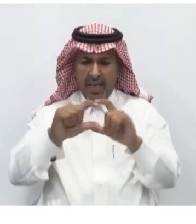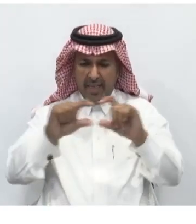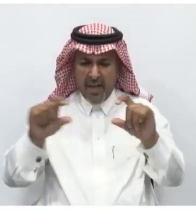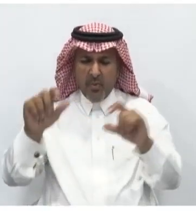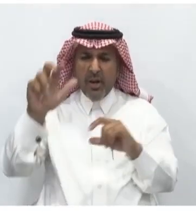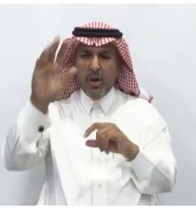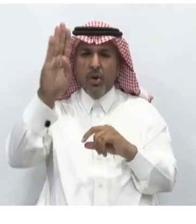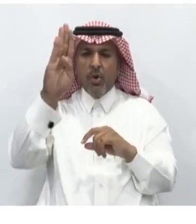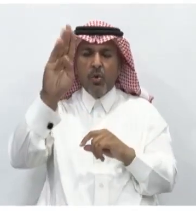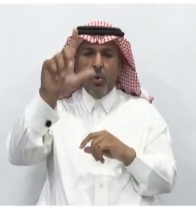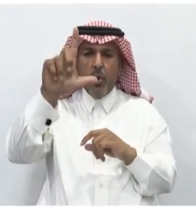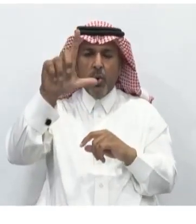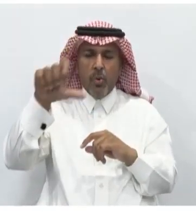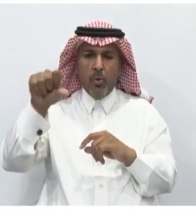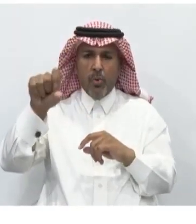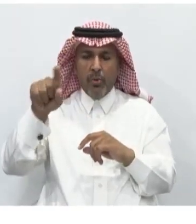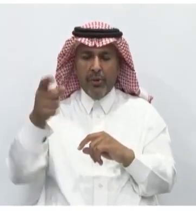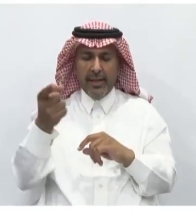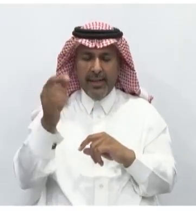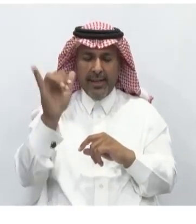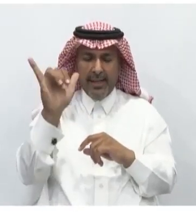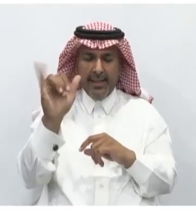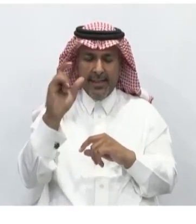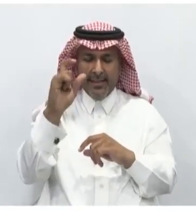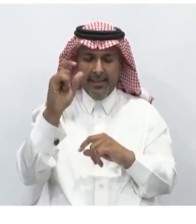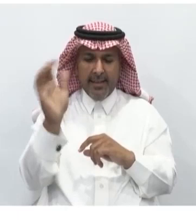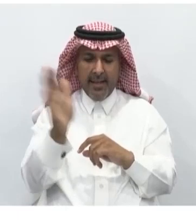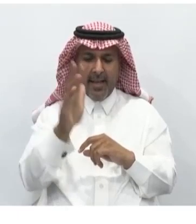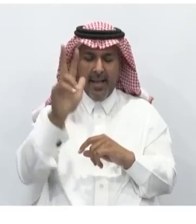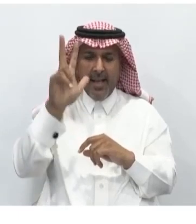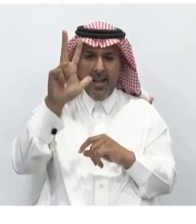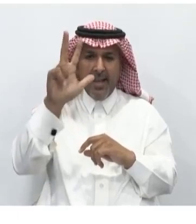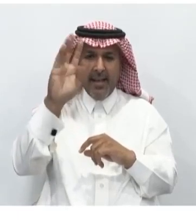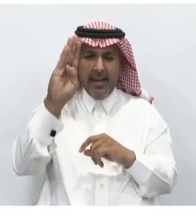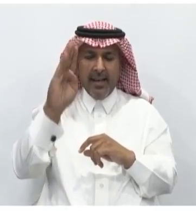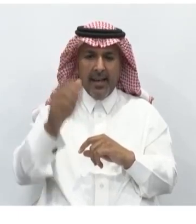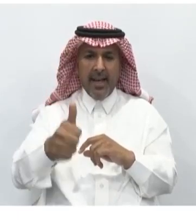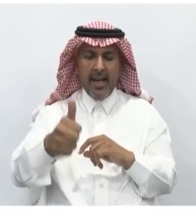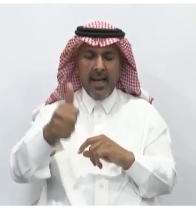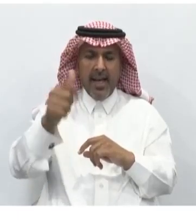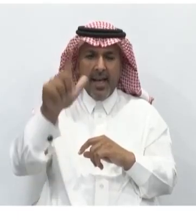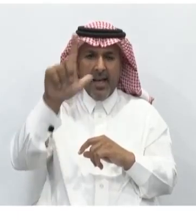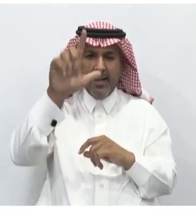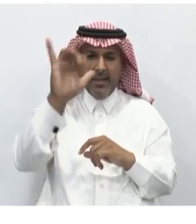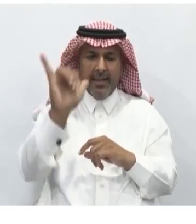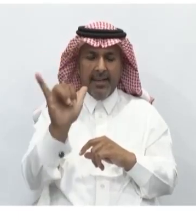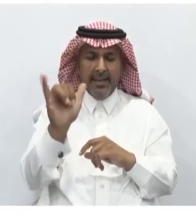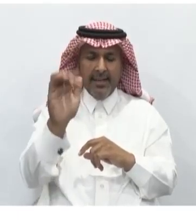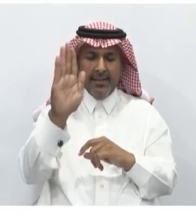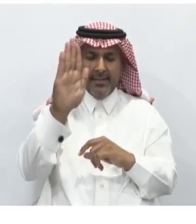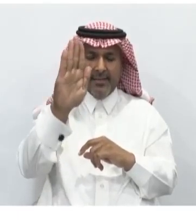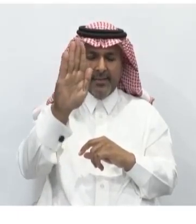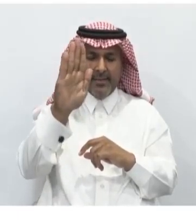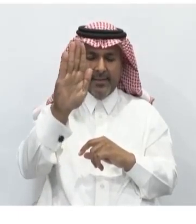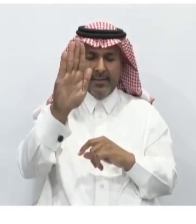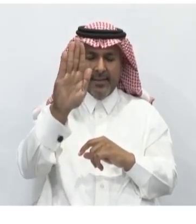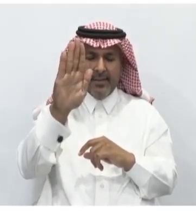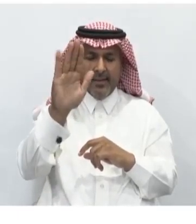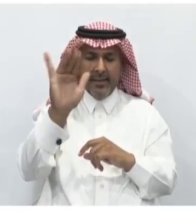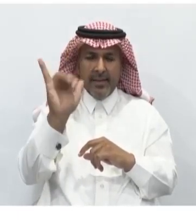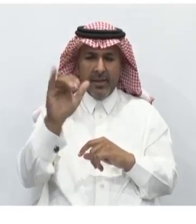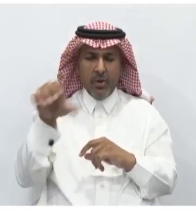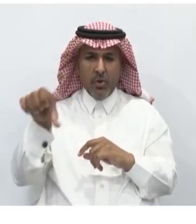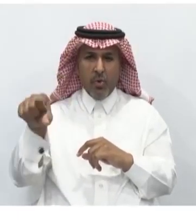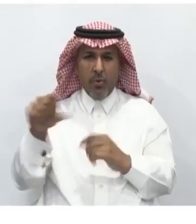الماء. وسداسي الماء. كلوريد الكالسيوم يكون ثلاثة أملاح مائية. أحادي الماء، ثنائي الماء،